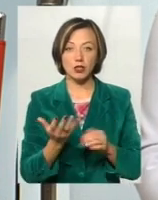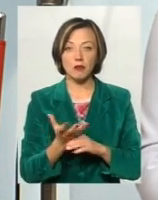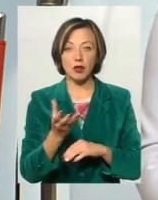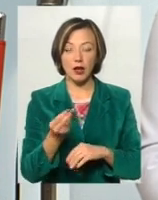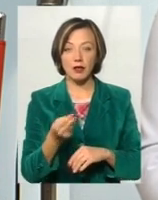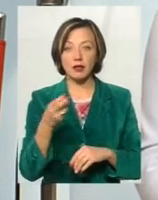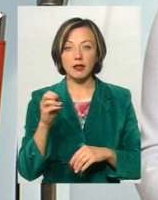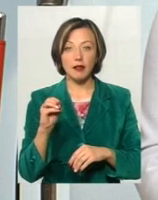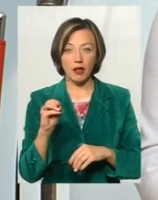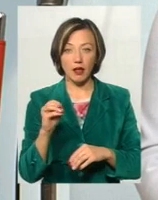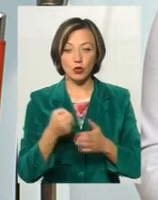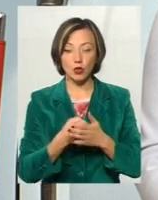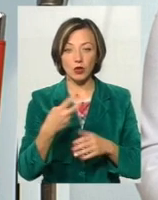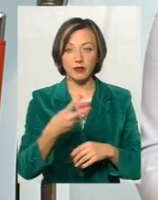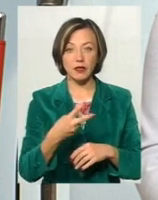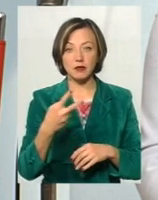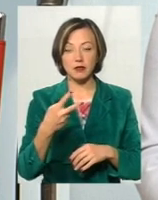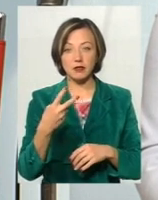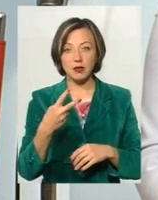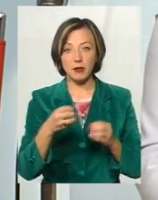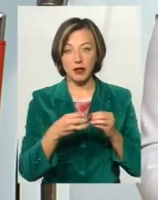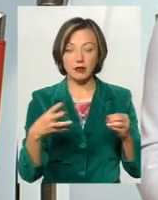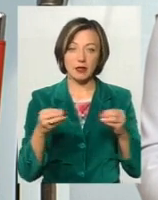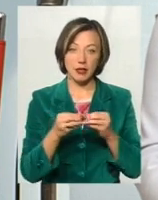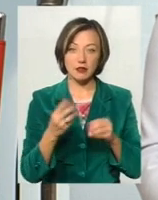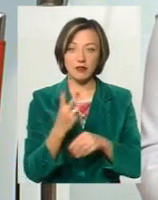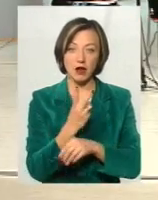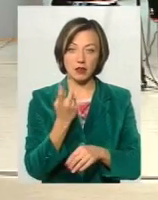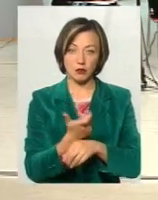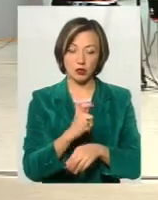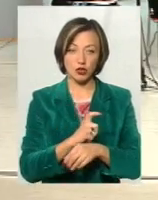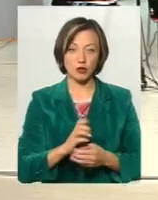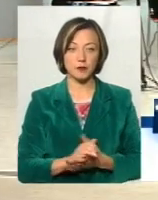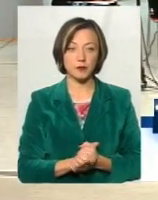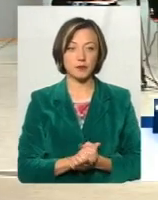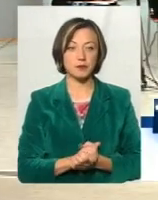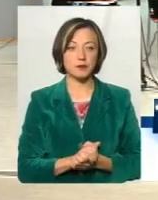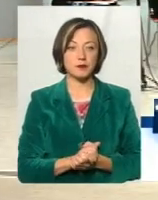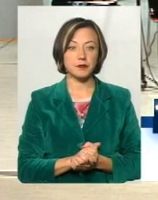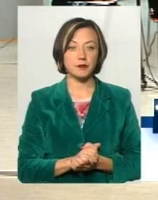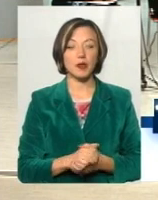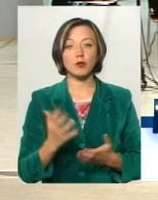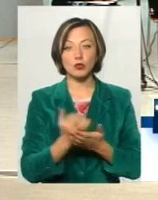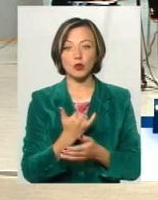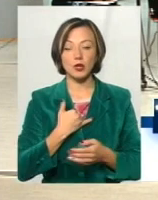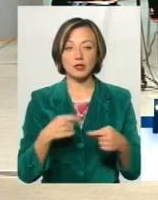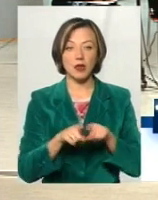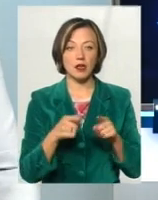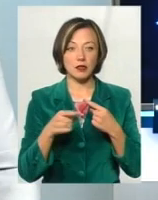Там, де вийшли на до 20, 15, 10, вона буде в два рази більшою. Тому, виходить, у нас така різниця. Я